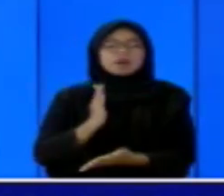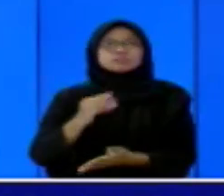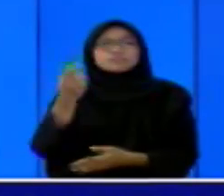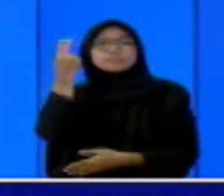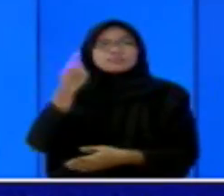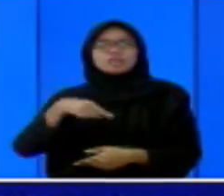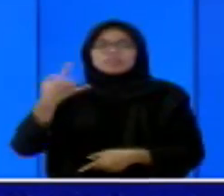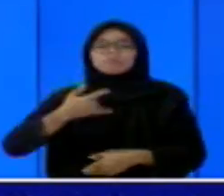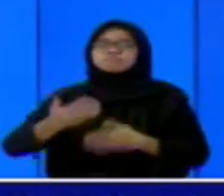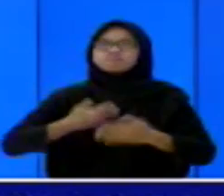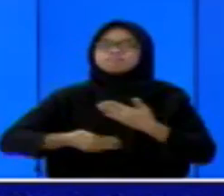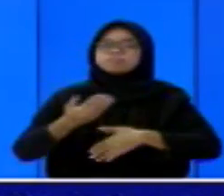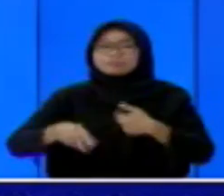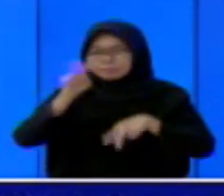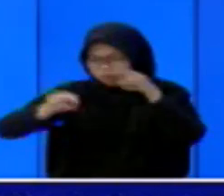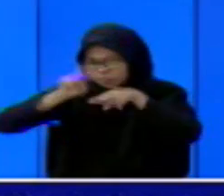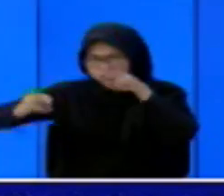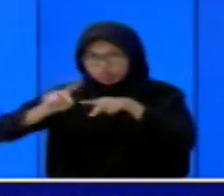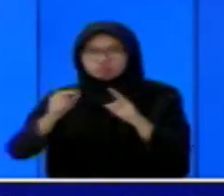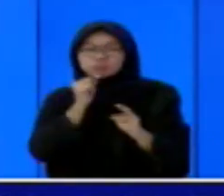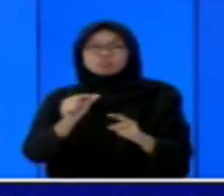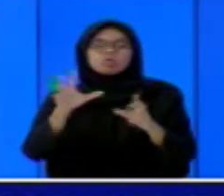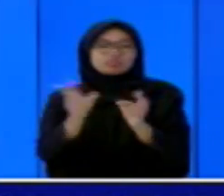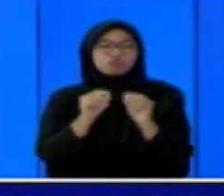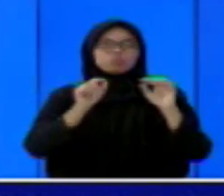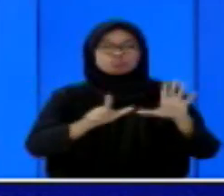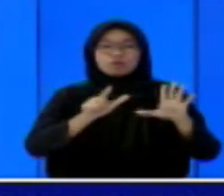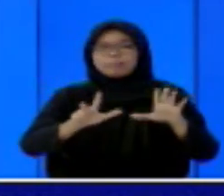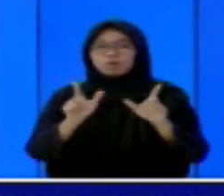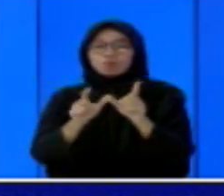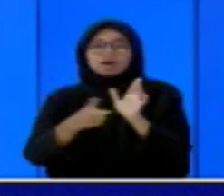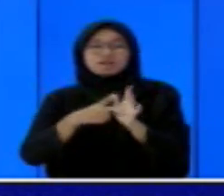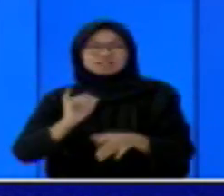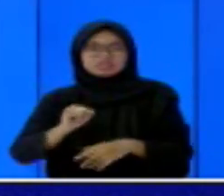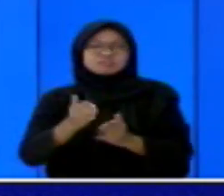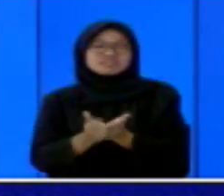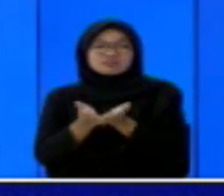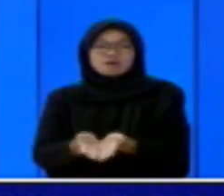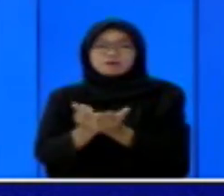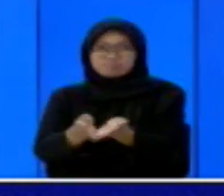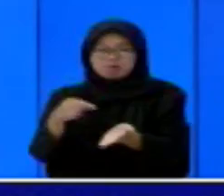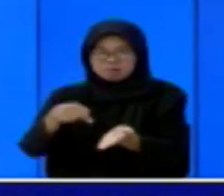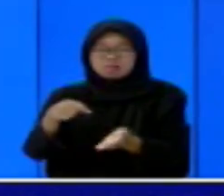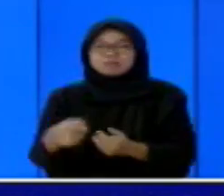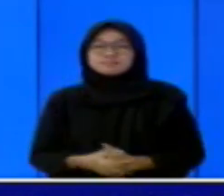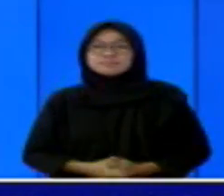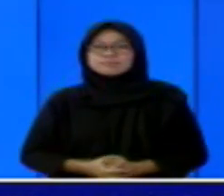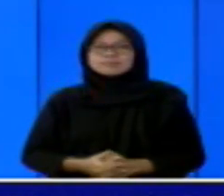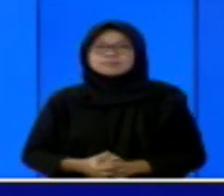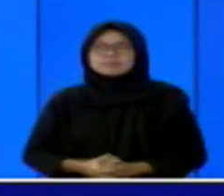Presiden menegaskan pemerintah terus melakukan pemantauan terhadap 78 WNI di kapal Diamond Princess.